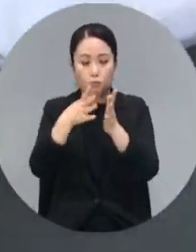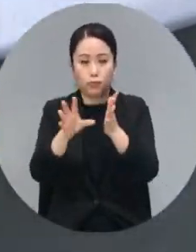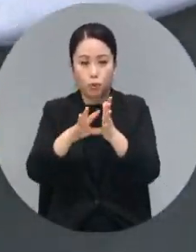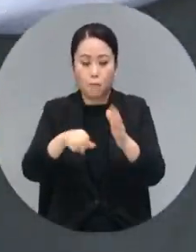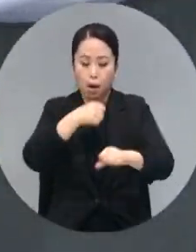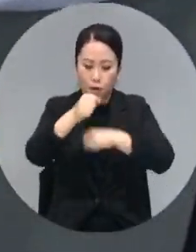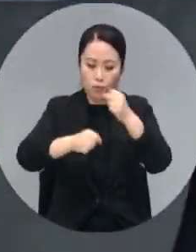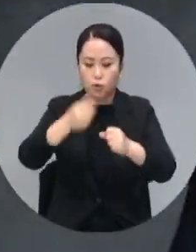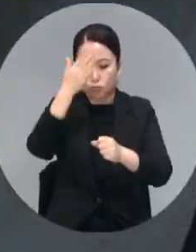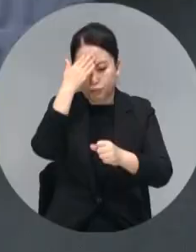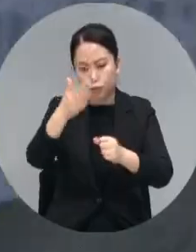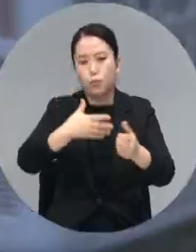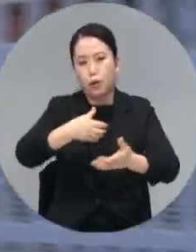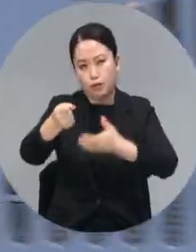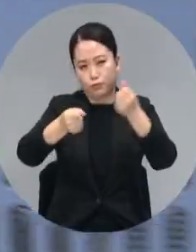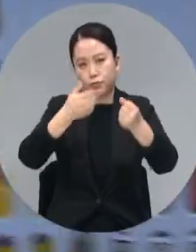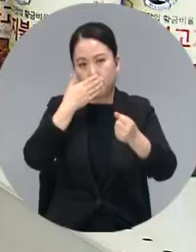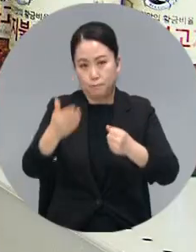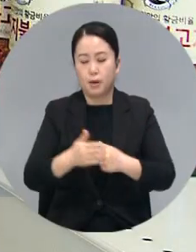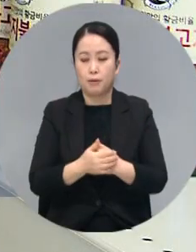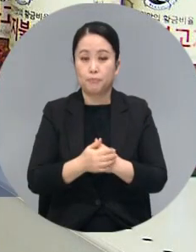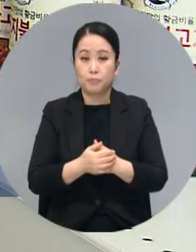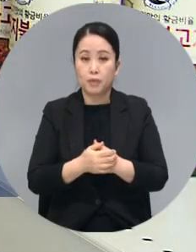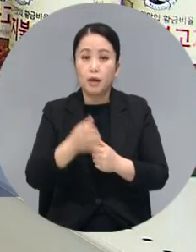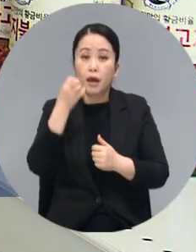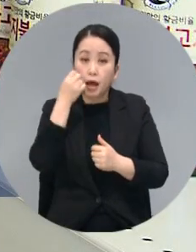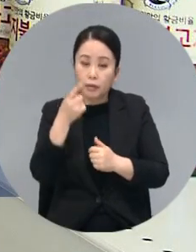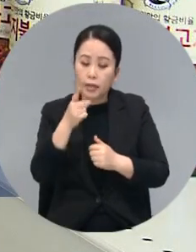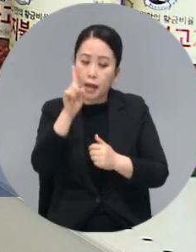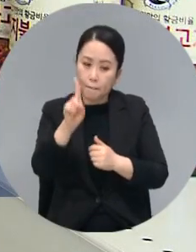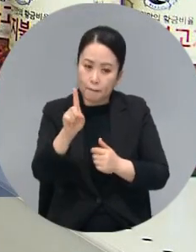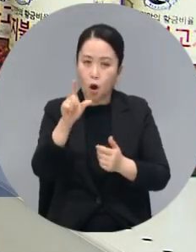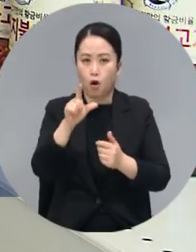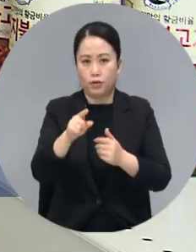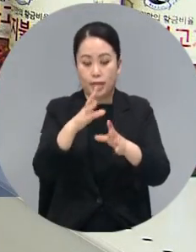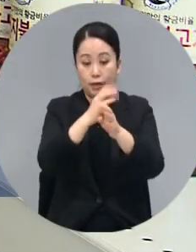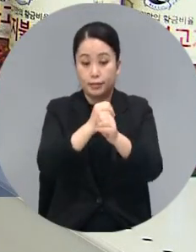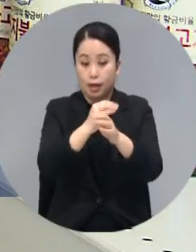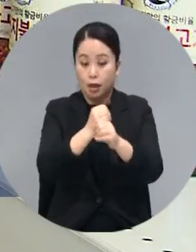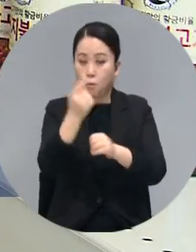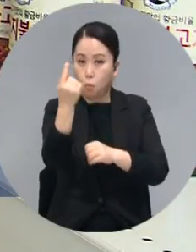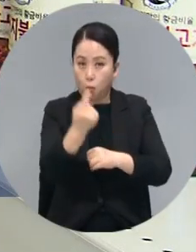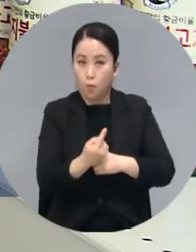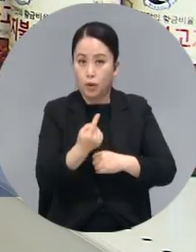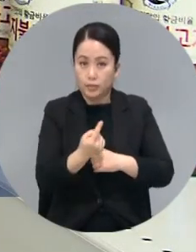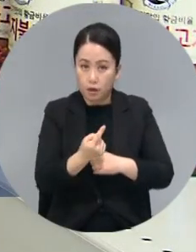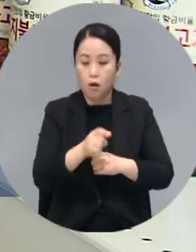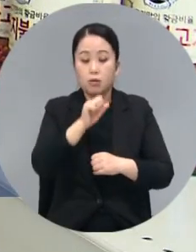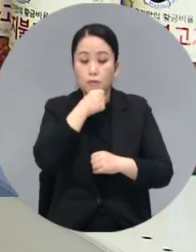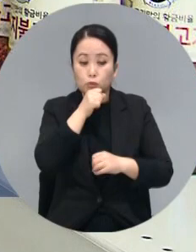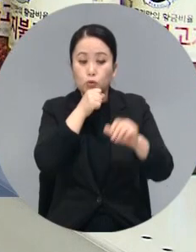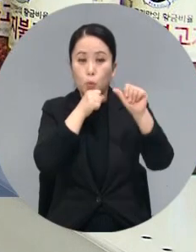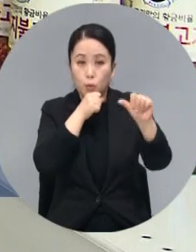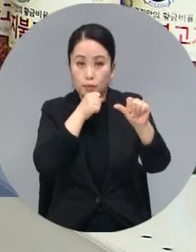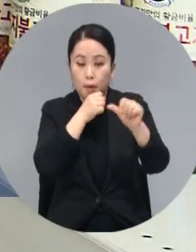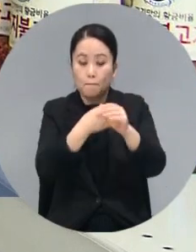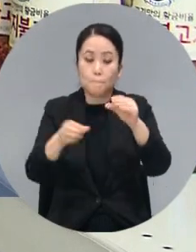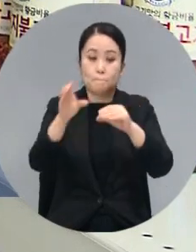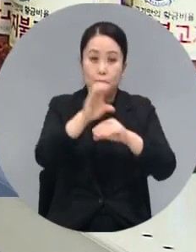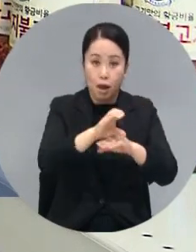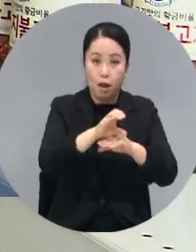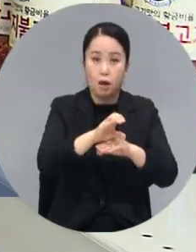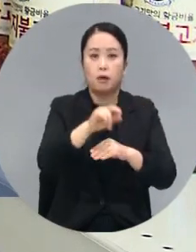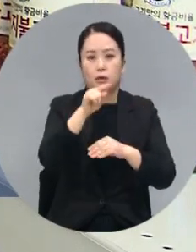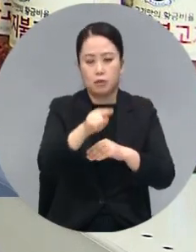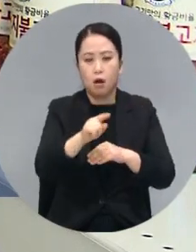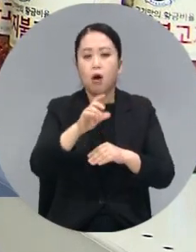있습니다. 이제 한 달에 한 번씩 해당일에 오셔가지고 이제 점수를 5점까지 채워서 이제 원하시는 물품을